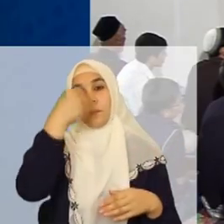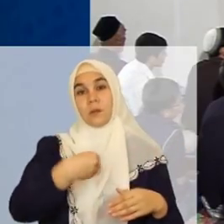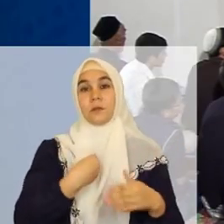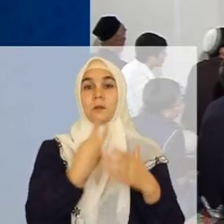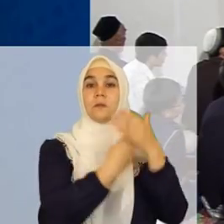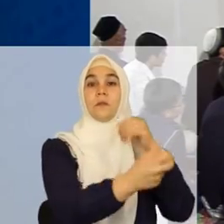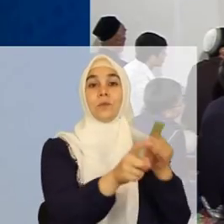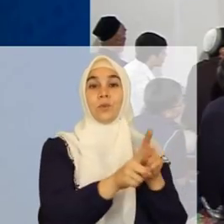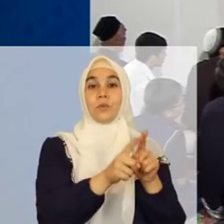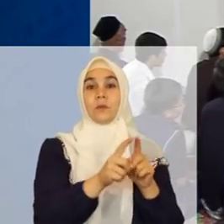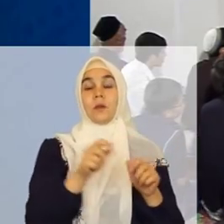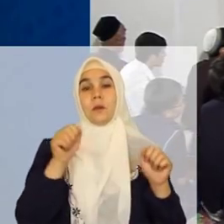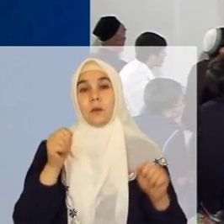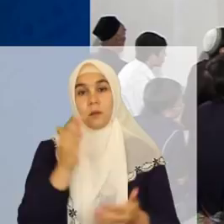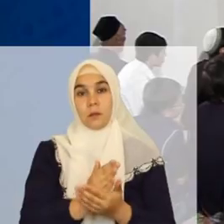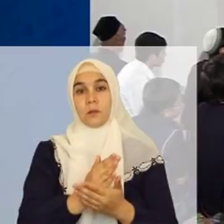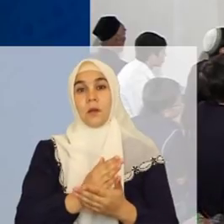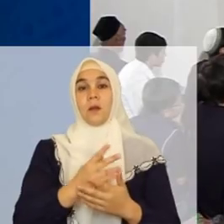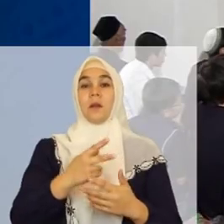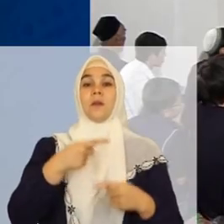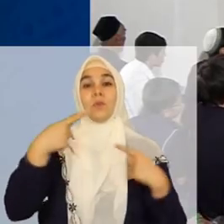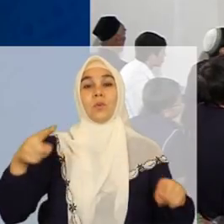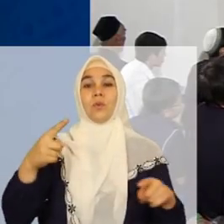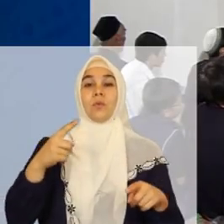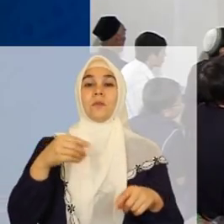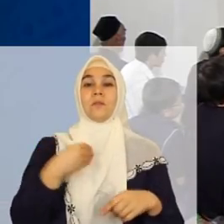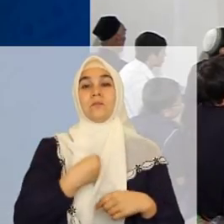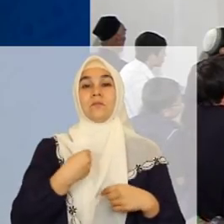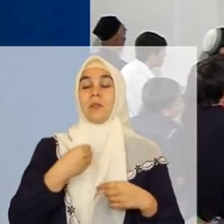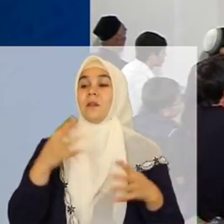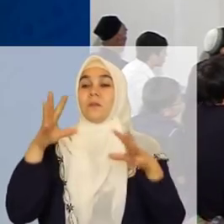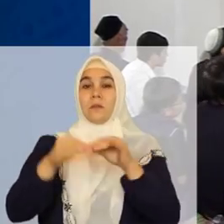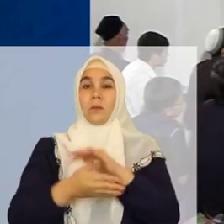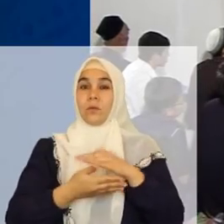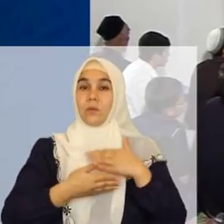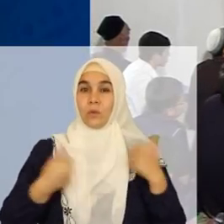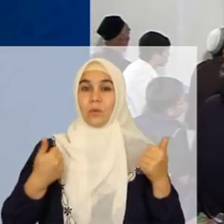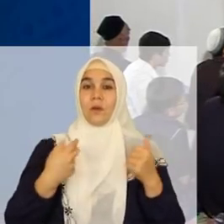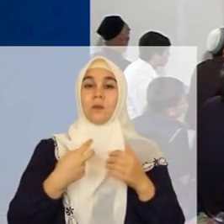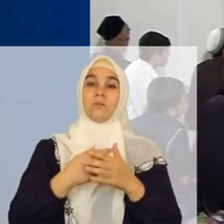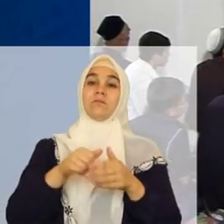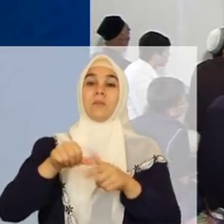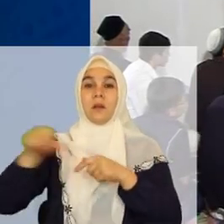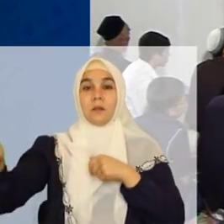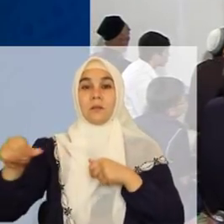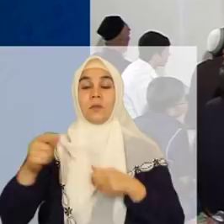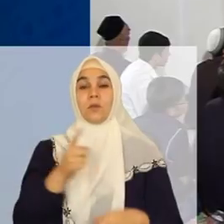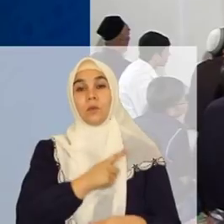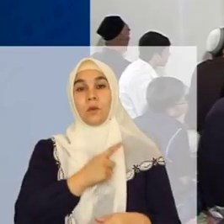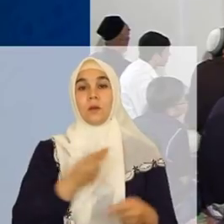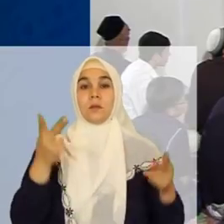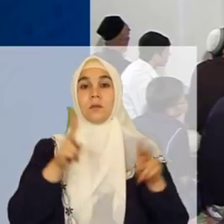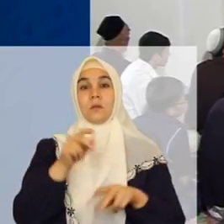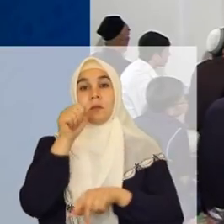monastirga mi kirib bekim oladi. Hech narsaga aralashmay, hamma yoqdan ajraydi. Faqat umrini ibodat